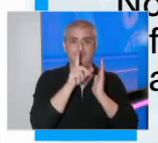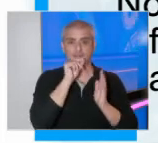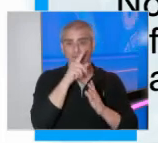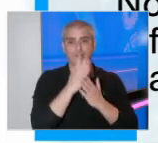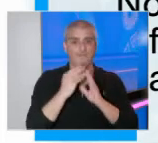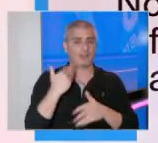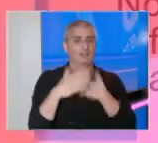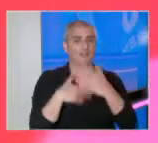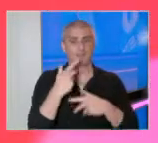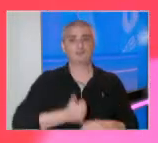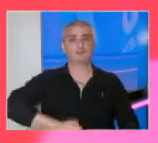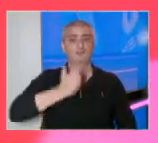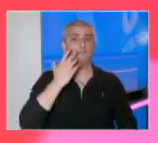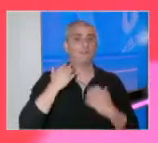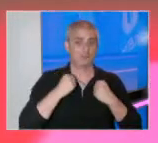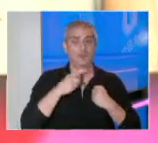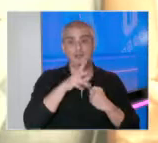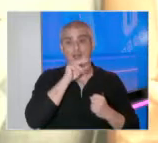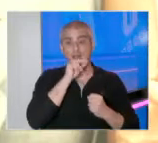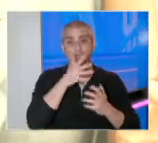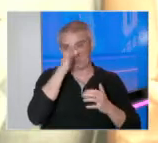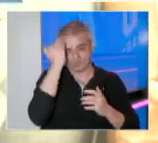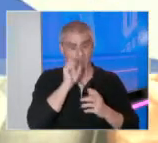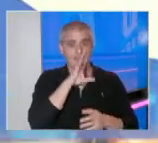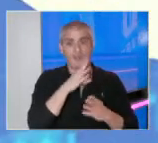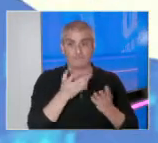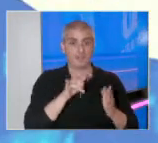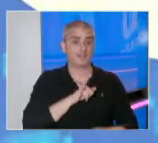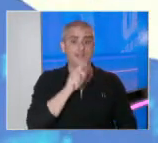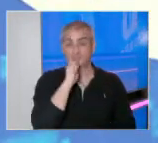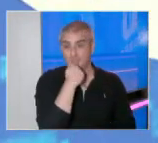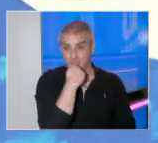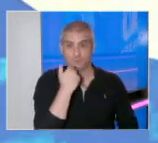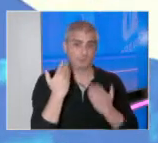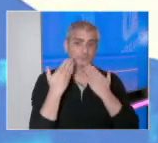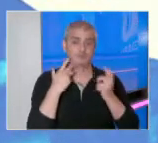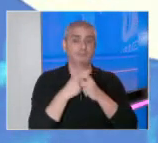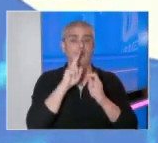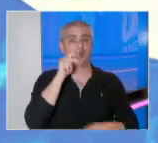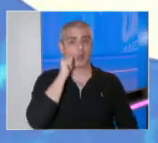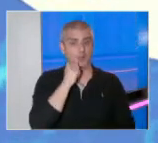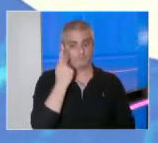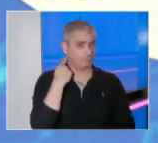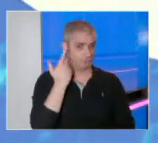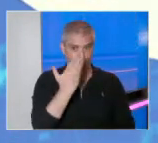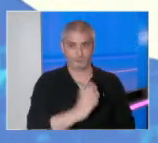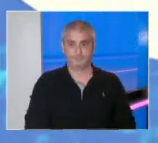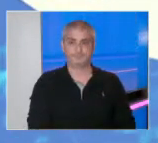כי עברנו הלאה. שר הביטחון וראש הממשלה החליפי שגנץ התייחס בחומרה להעדפת הטיסה החשאית בישיבת הסיעה של כחול לבן. בואו נשמע